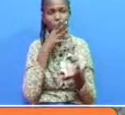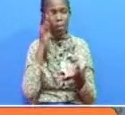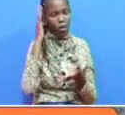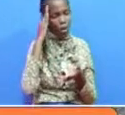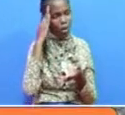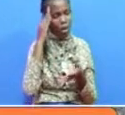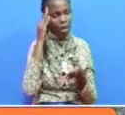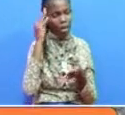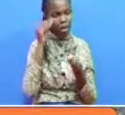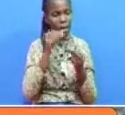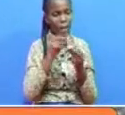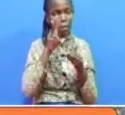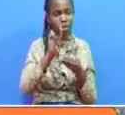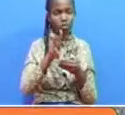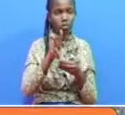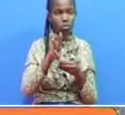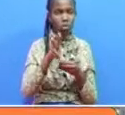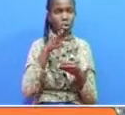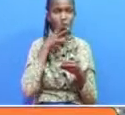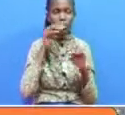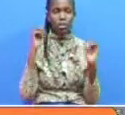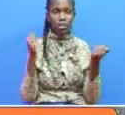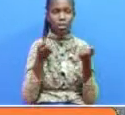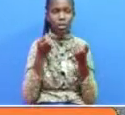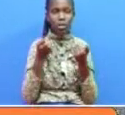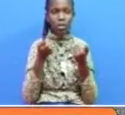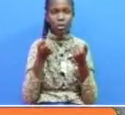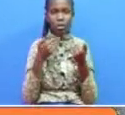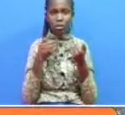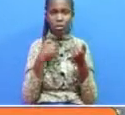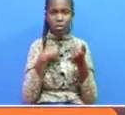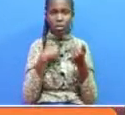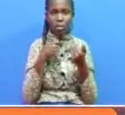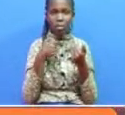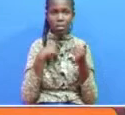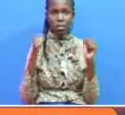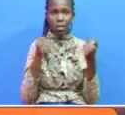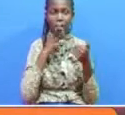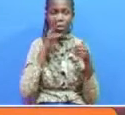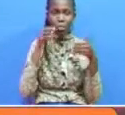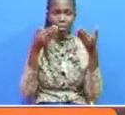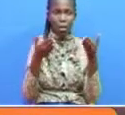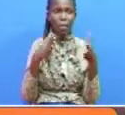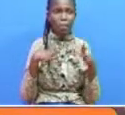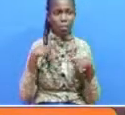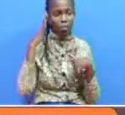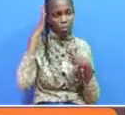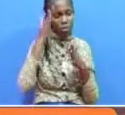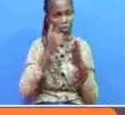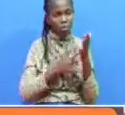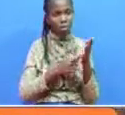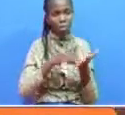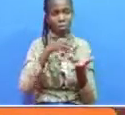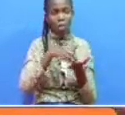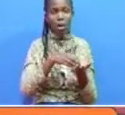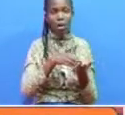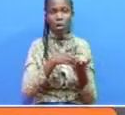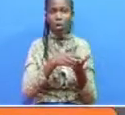2. Akona security mimi mwenyewe nilipatia yeye. Watu wanajua kiti